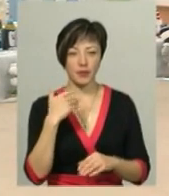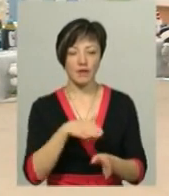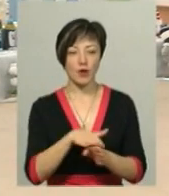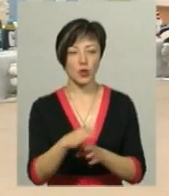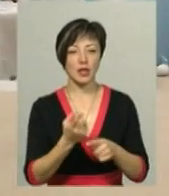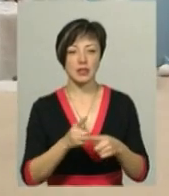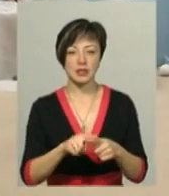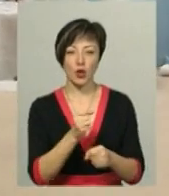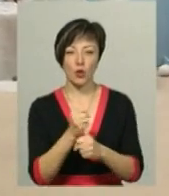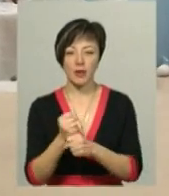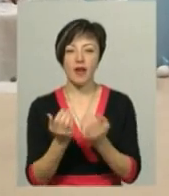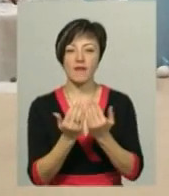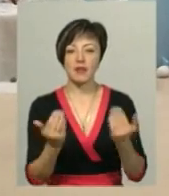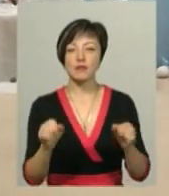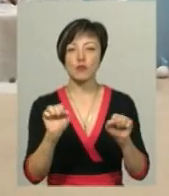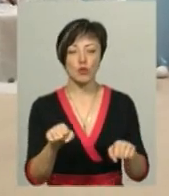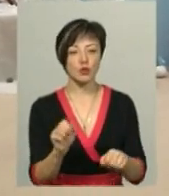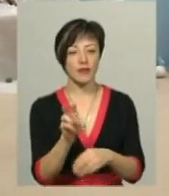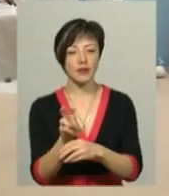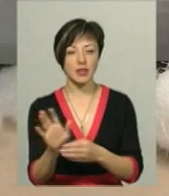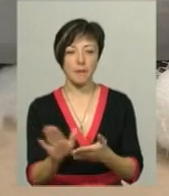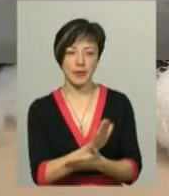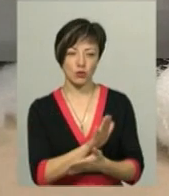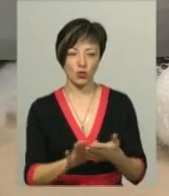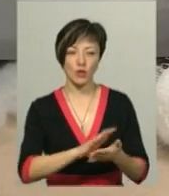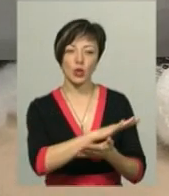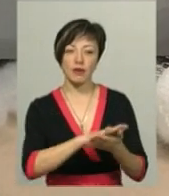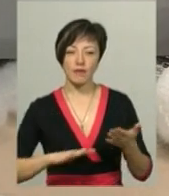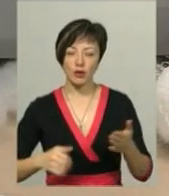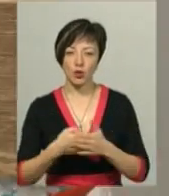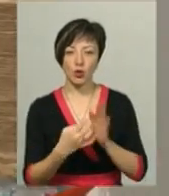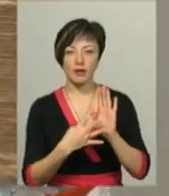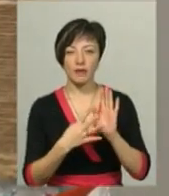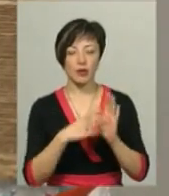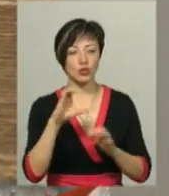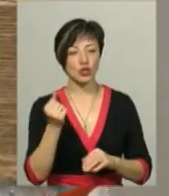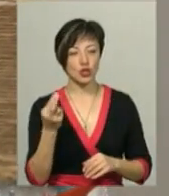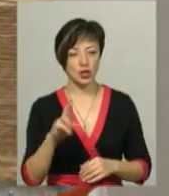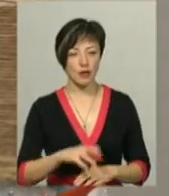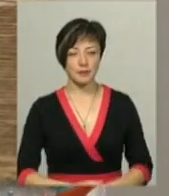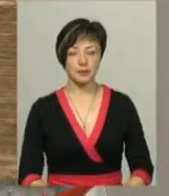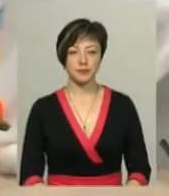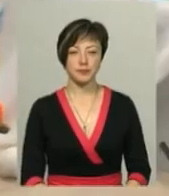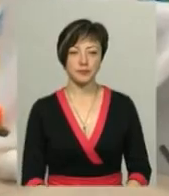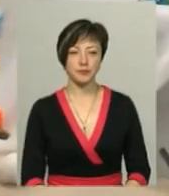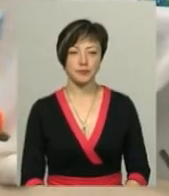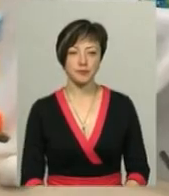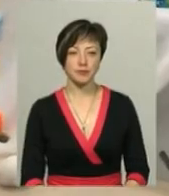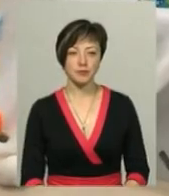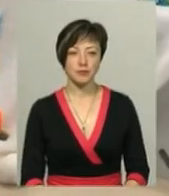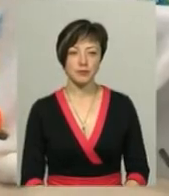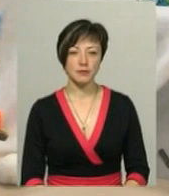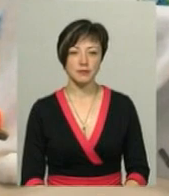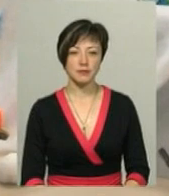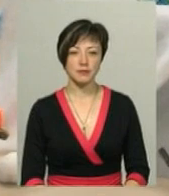виконанні цих робіт. Виставку можна відвідати безкоштовно. Триватиме вона до 9 січня. Вікторія Зелінська, Юрій Чорний. Новини